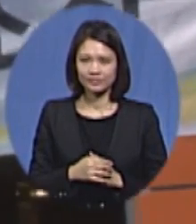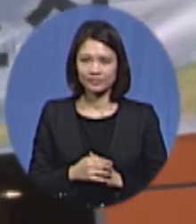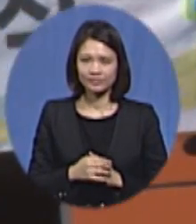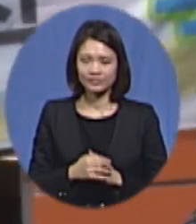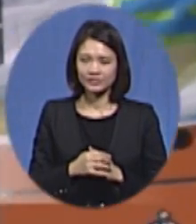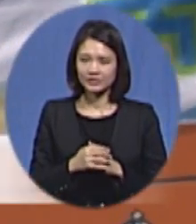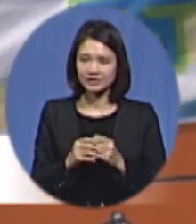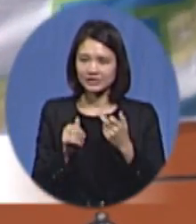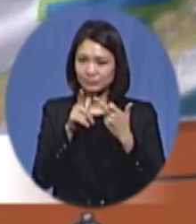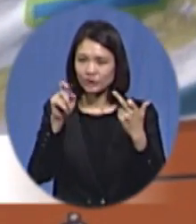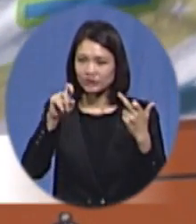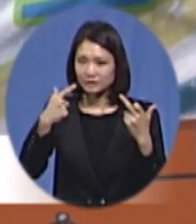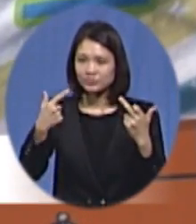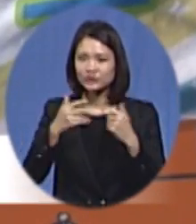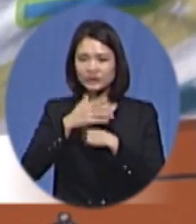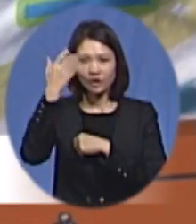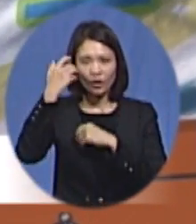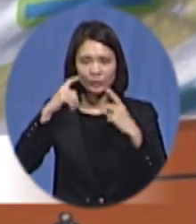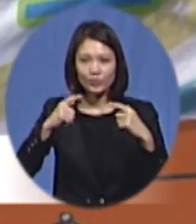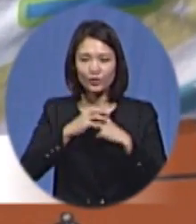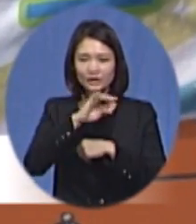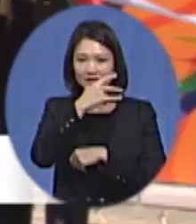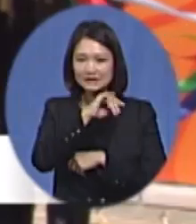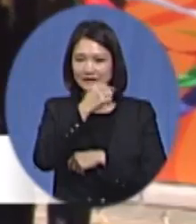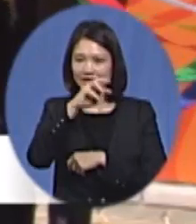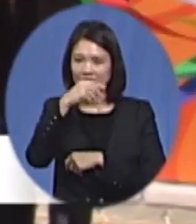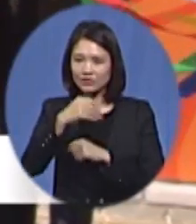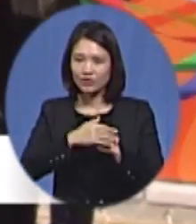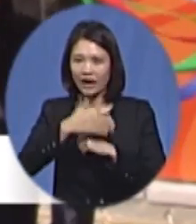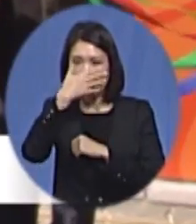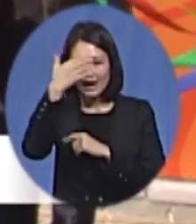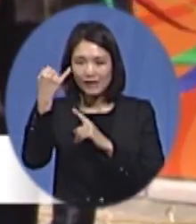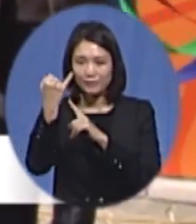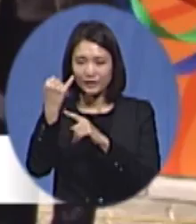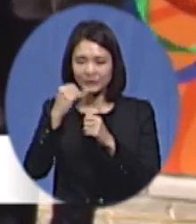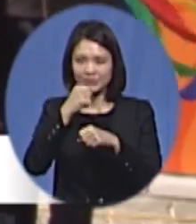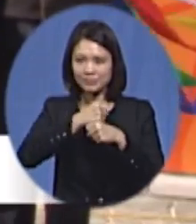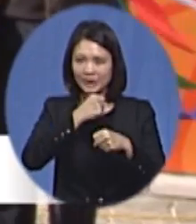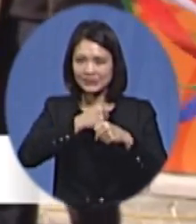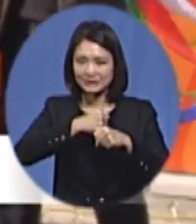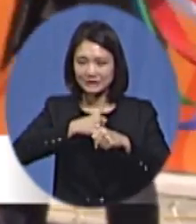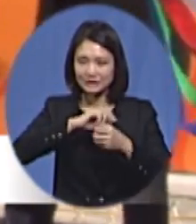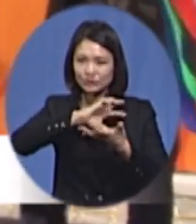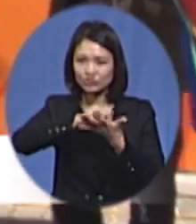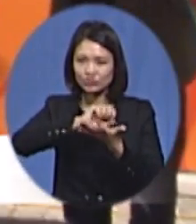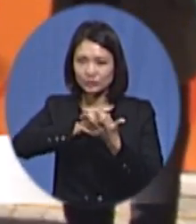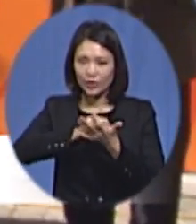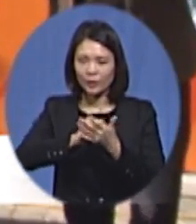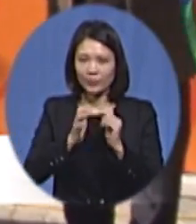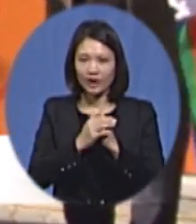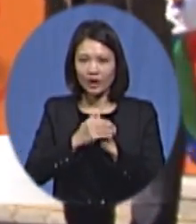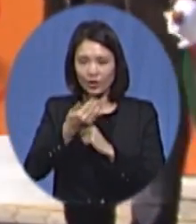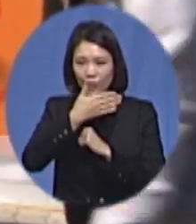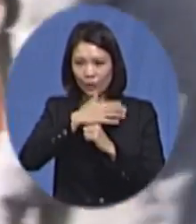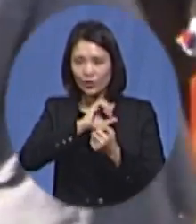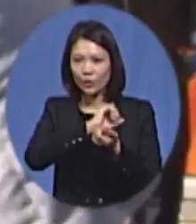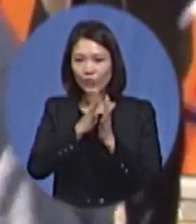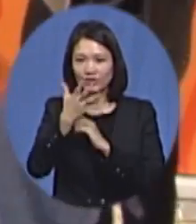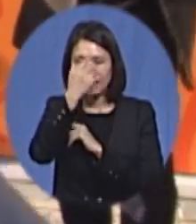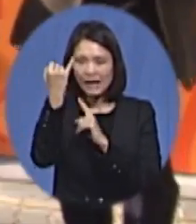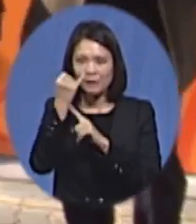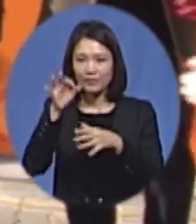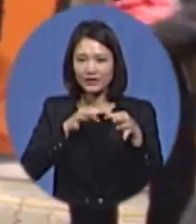지난 16일 서울시 영등포구 신길로에 할머니들의 손맛을 담은 주먹밥 가게인 꽃할매의 2호점이 문을